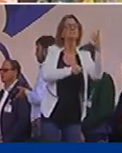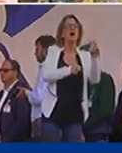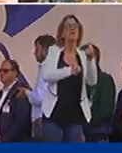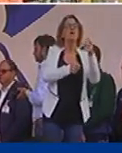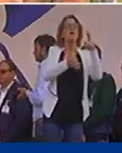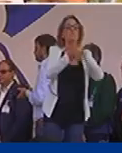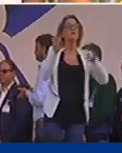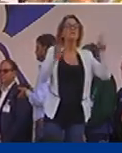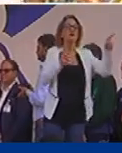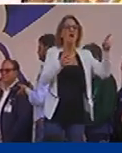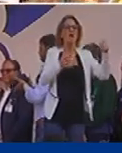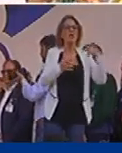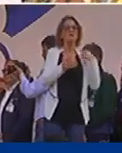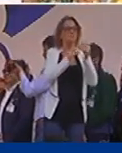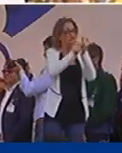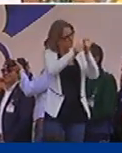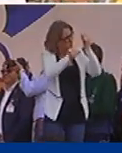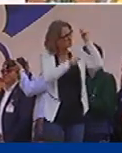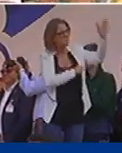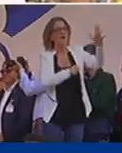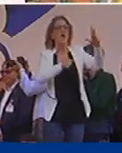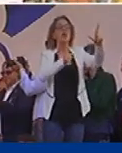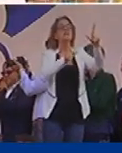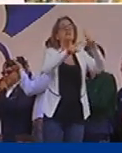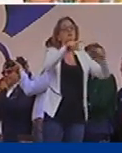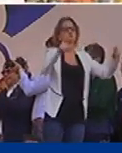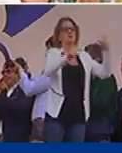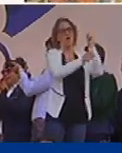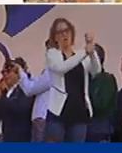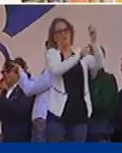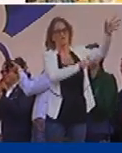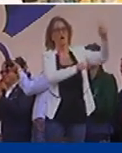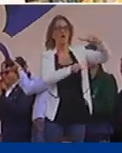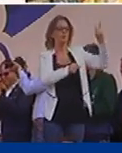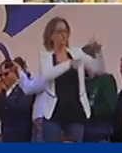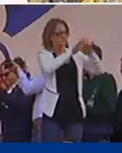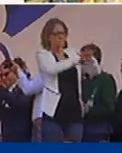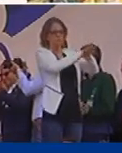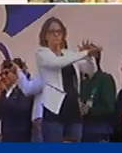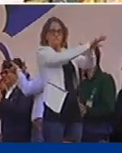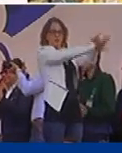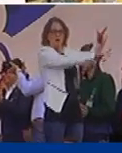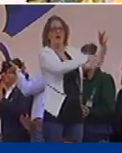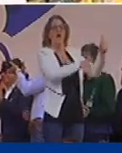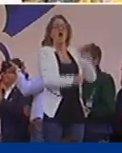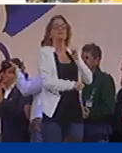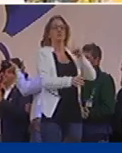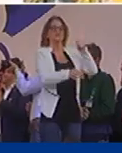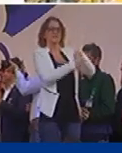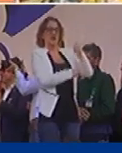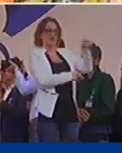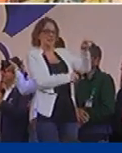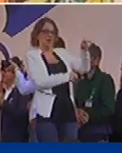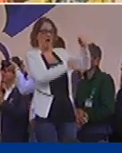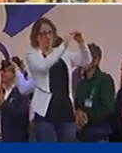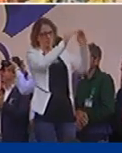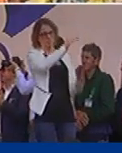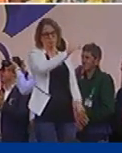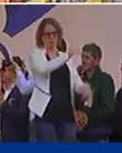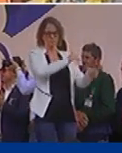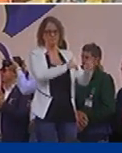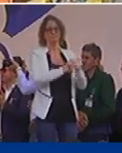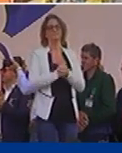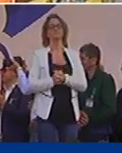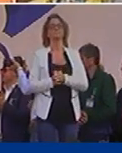barcone, la mandiamo in Libia Equitalia con tutto il suo carrozzone dall'Agenzia delle Entrate in giù.